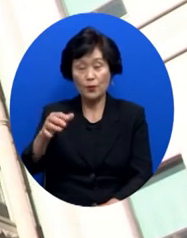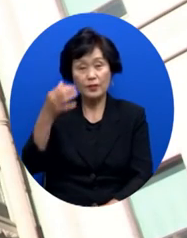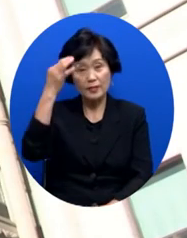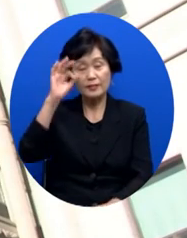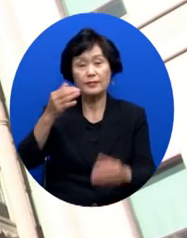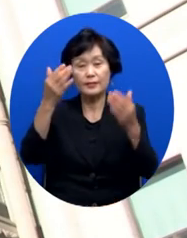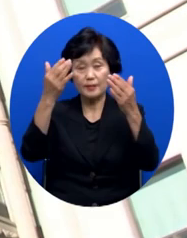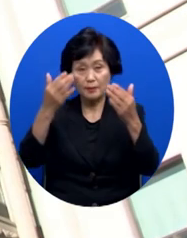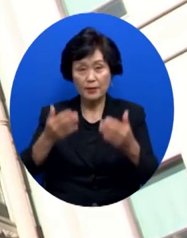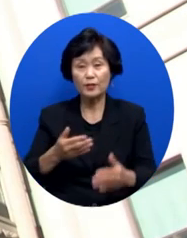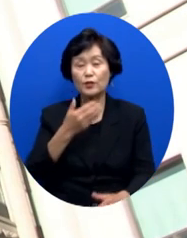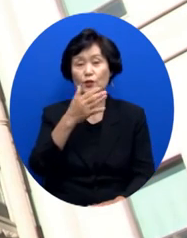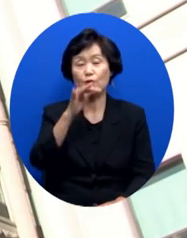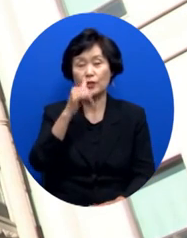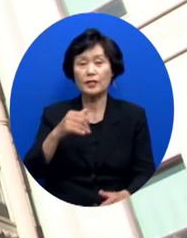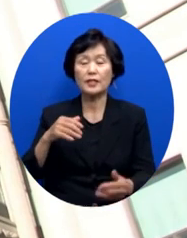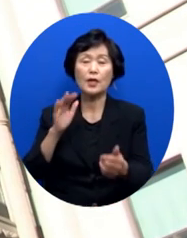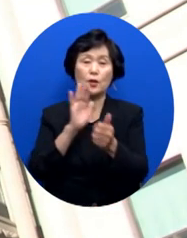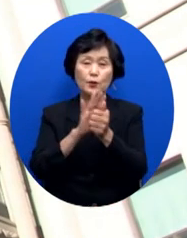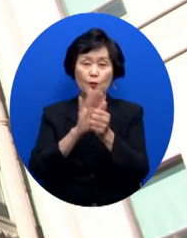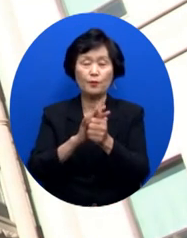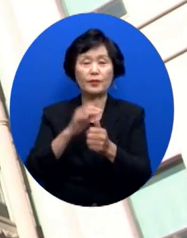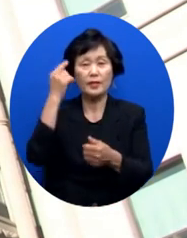교육적 지원을 이어가겠다고 밝혔습니다